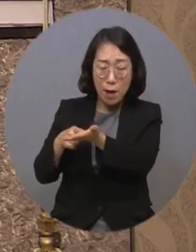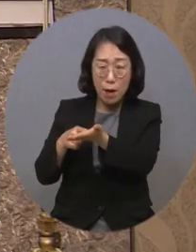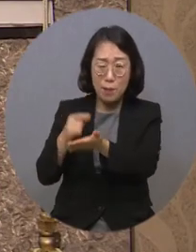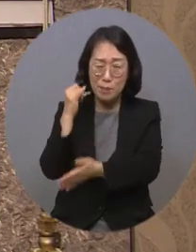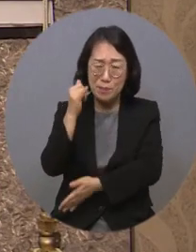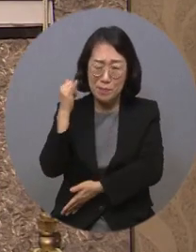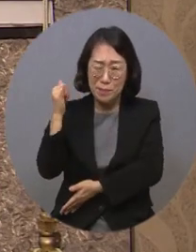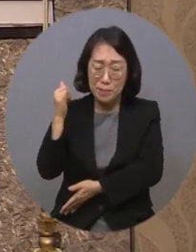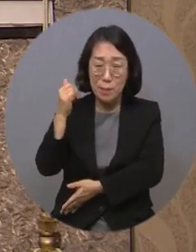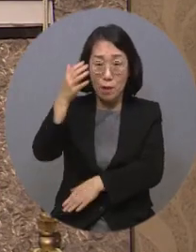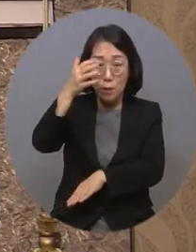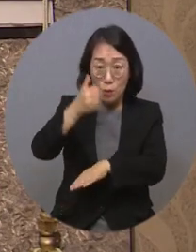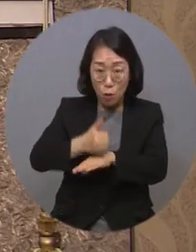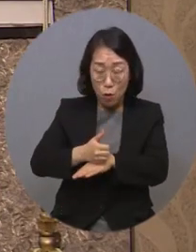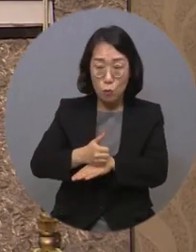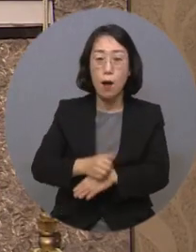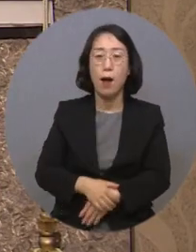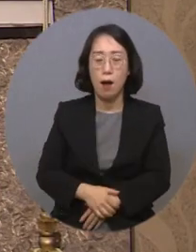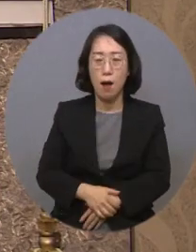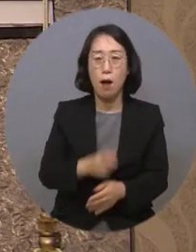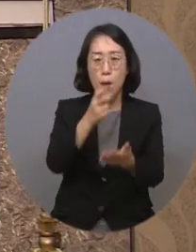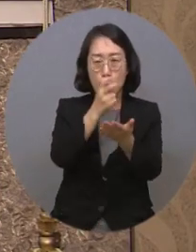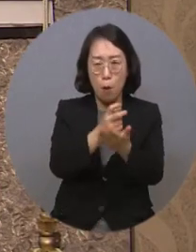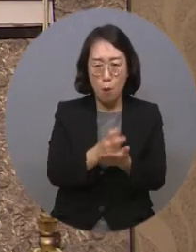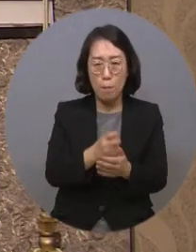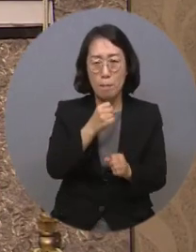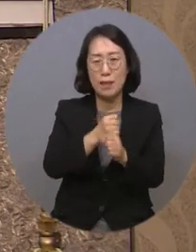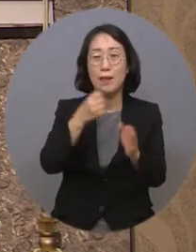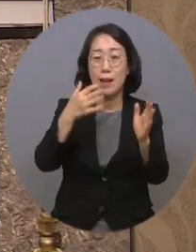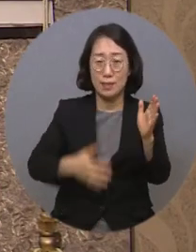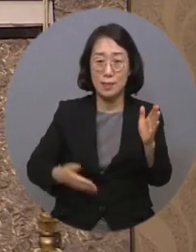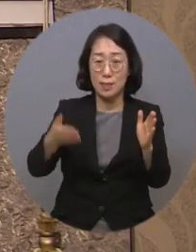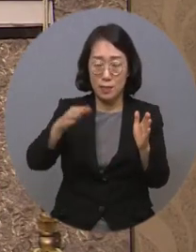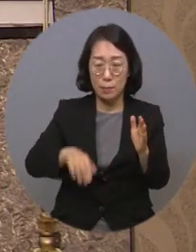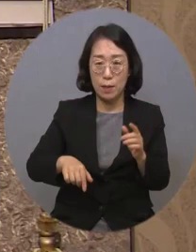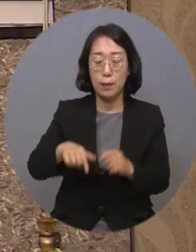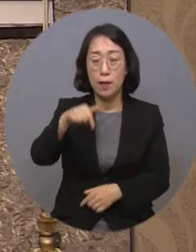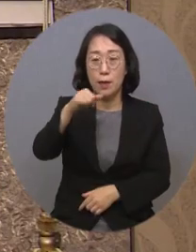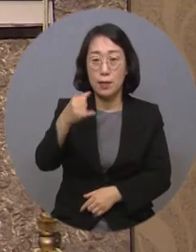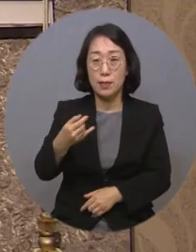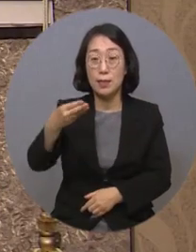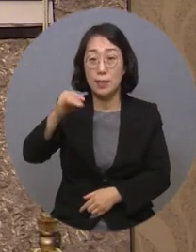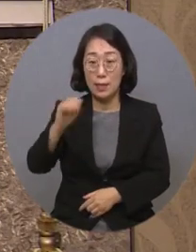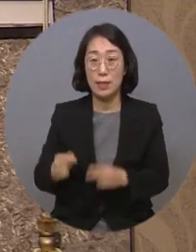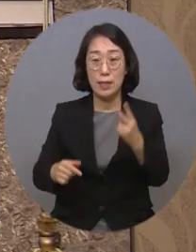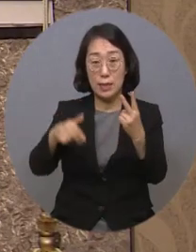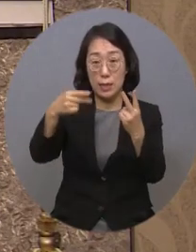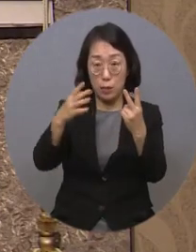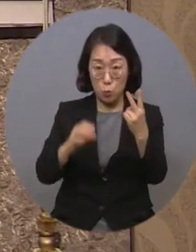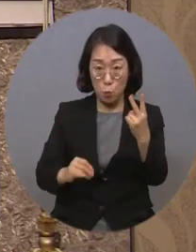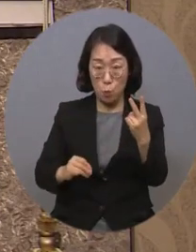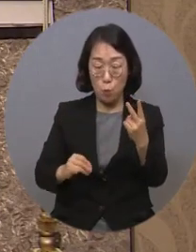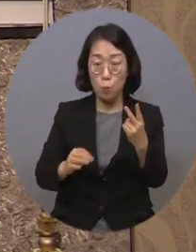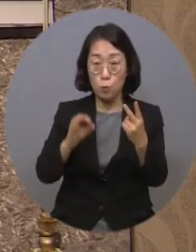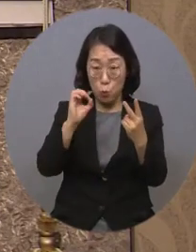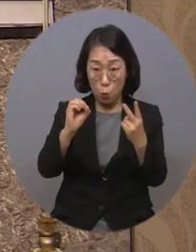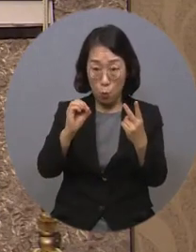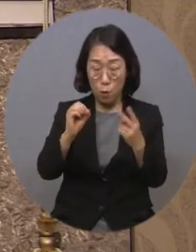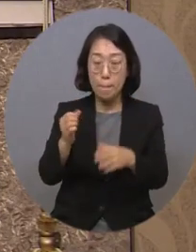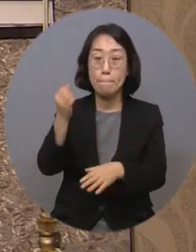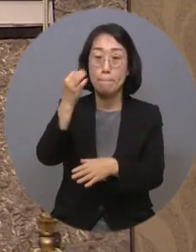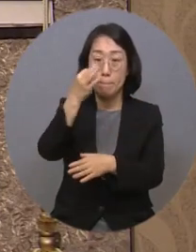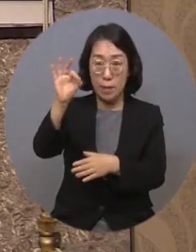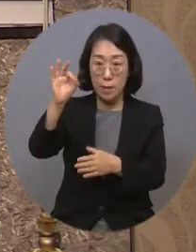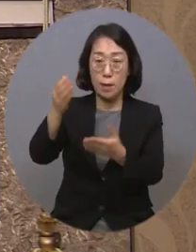거쳐서 이제 제도적으로는 아직 안비가 됐지만 근린 2종으로 하는 게 맞다. 그래서 이제 노유자 시설을 만들게